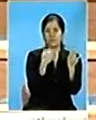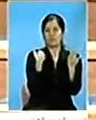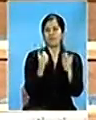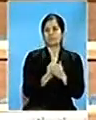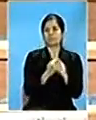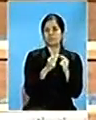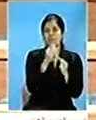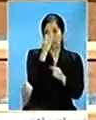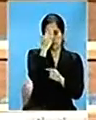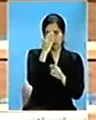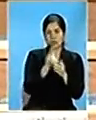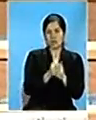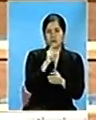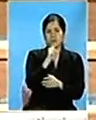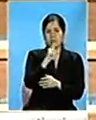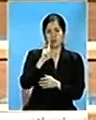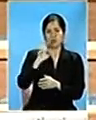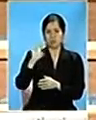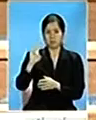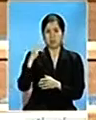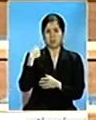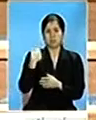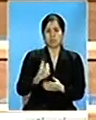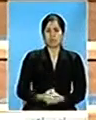หน้า117ท่านประธาน